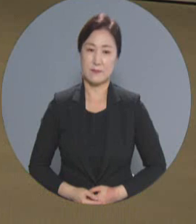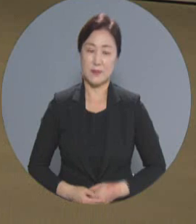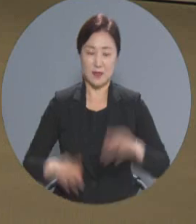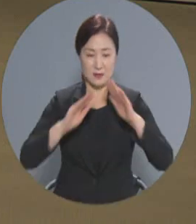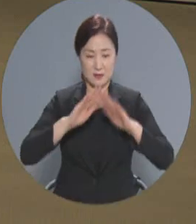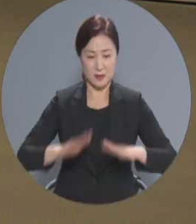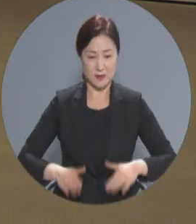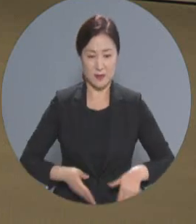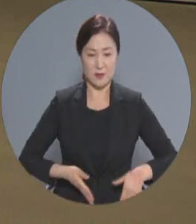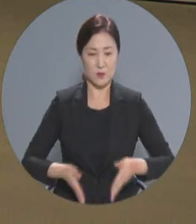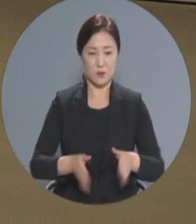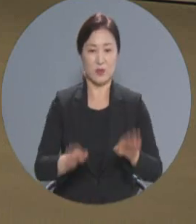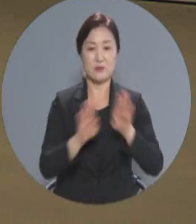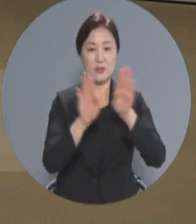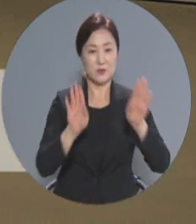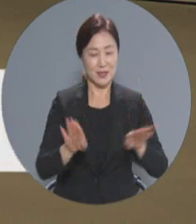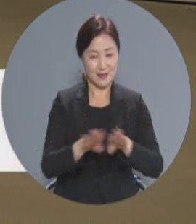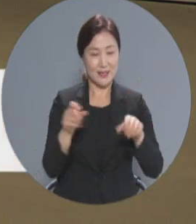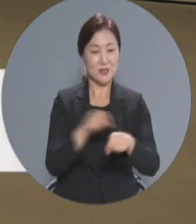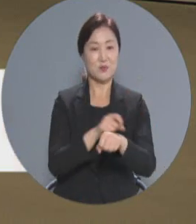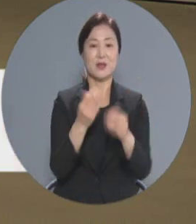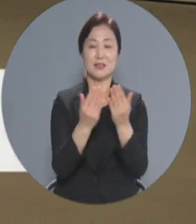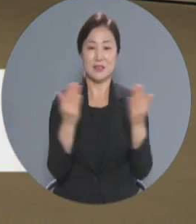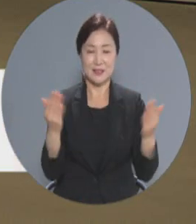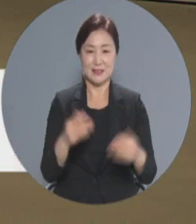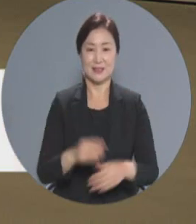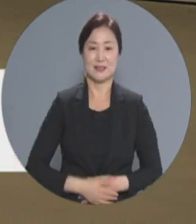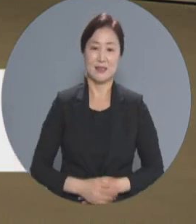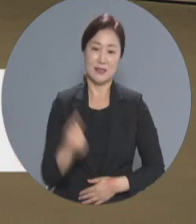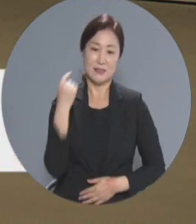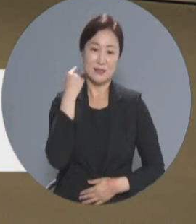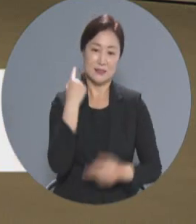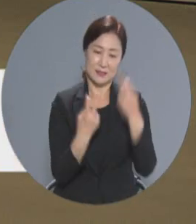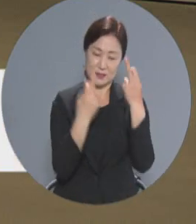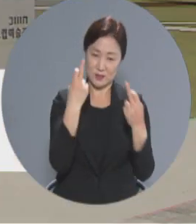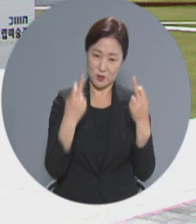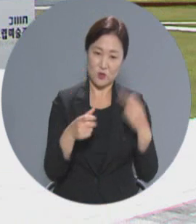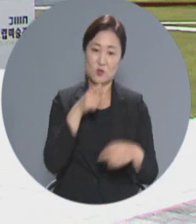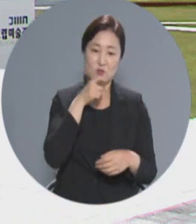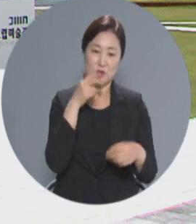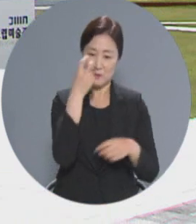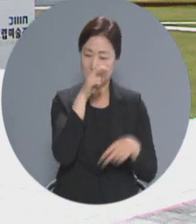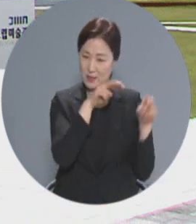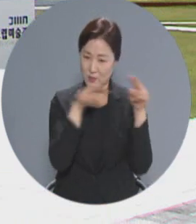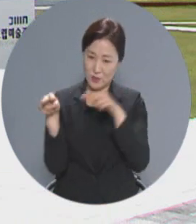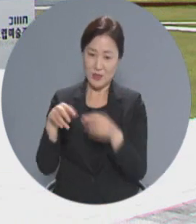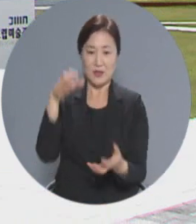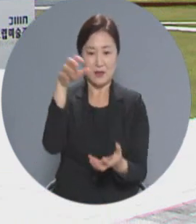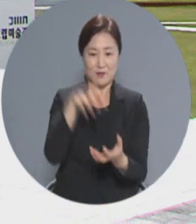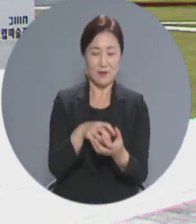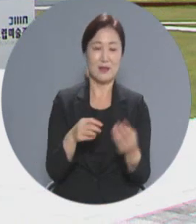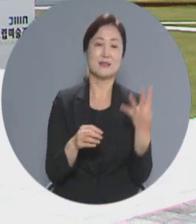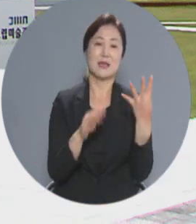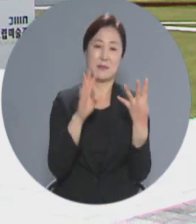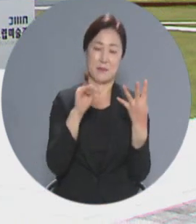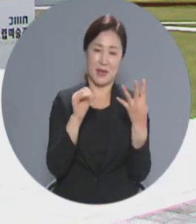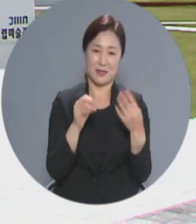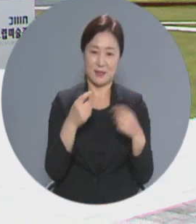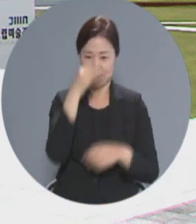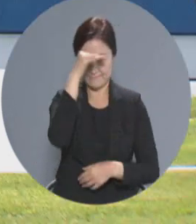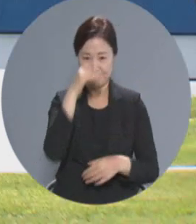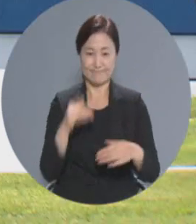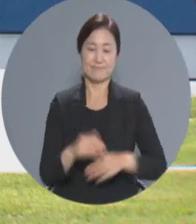전남 도림미술관 개관 특별 전시전인 산을 등지고 물을 바라보다가 누적 관람객 4만 명을 돌파하고 막을